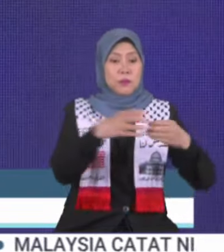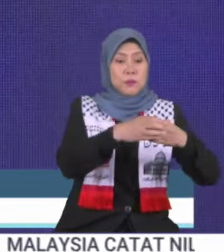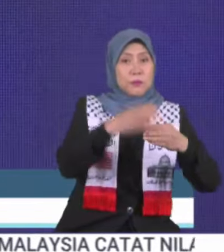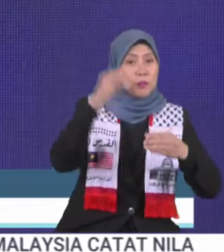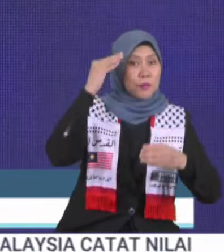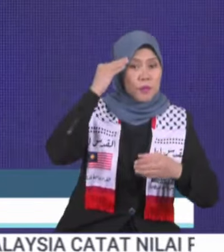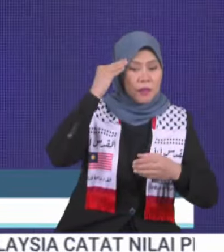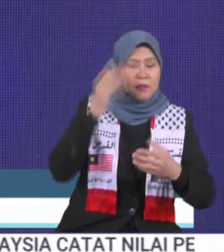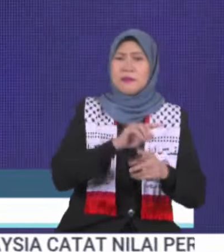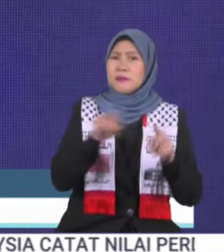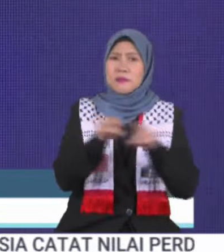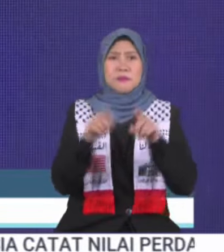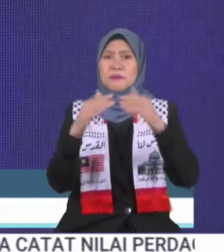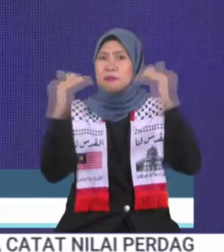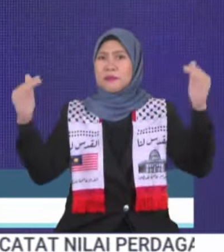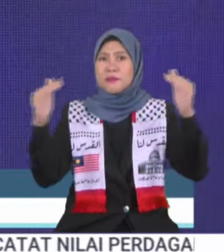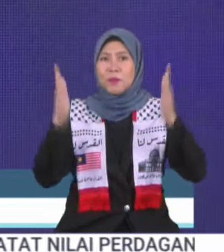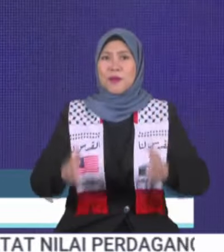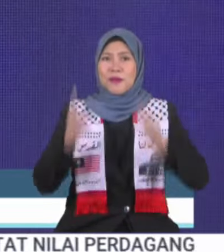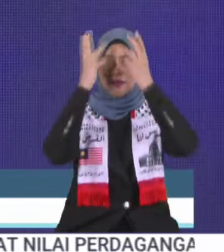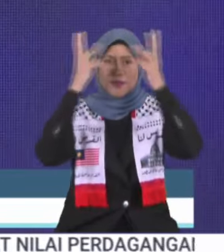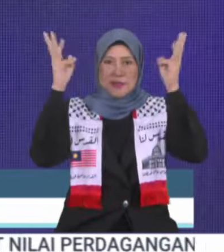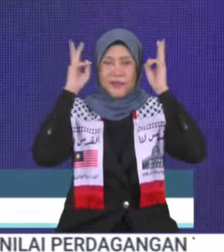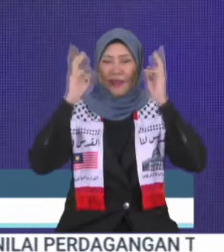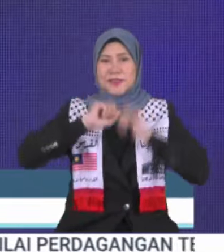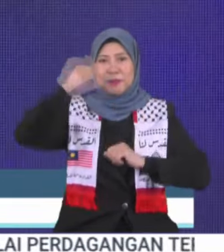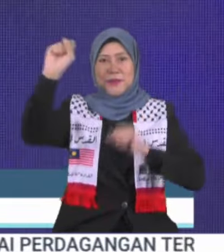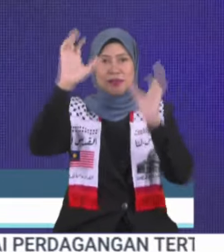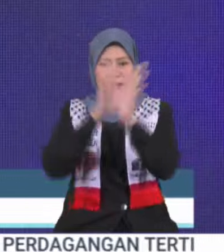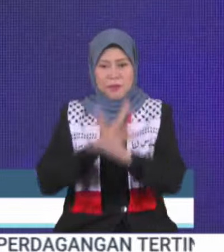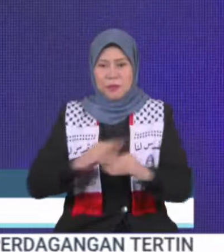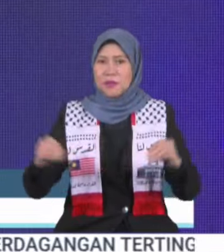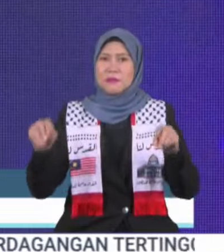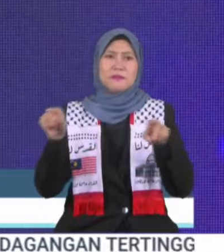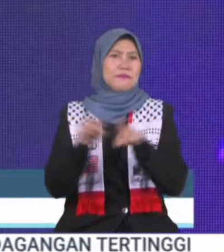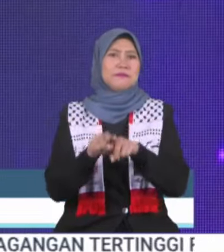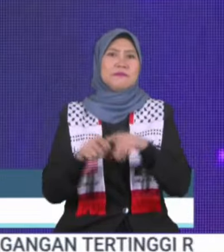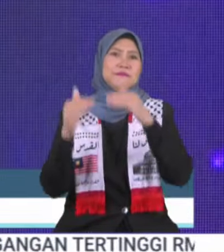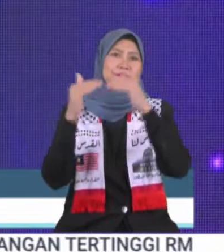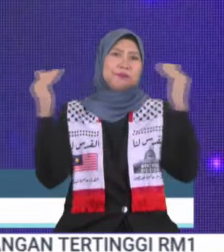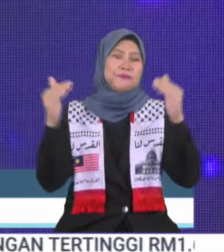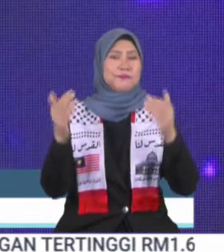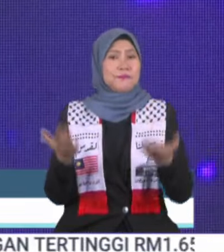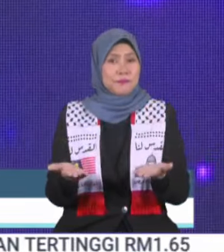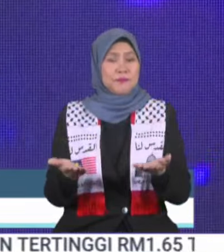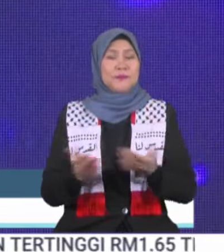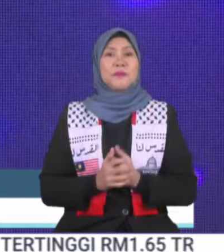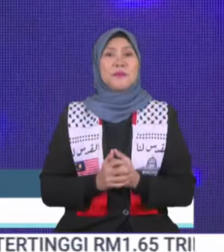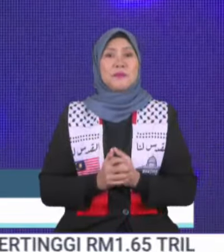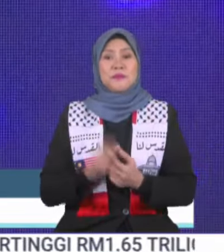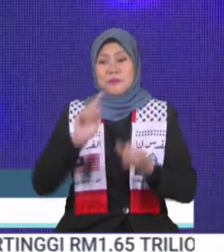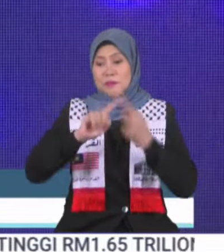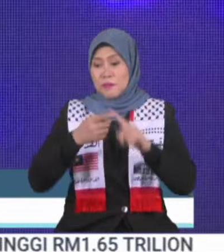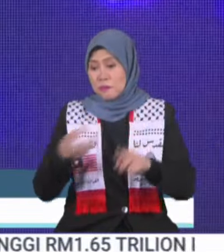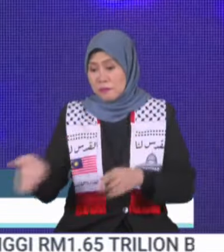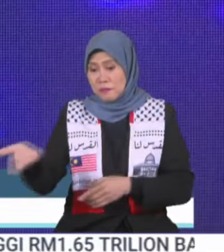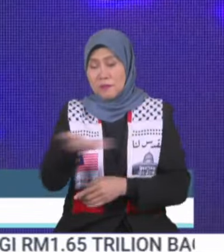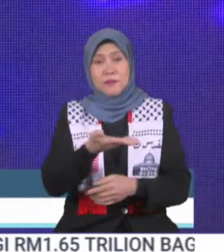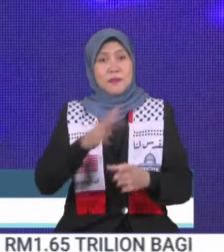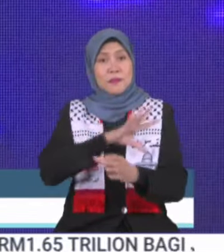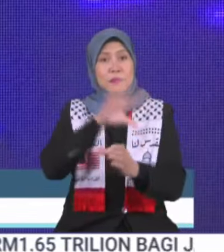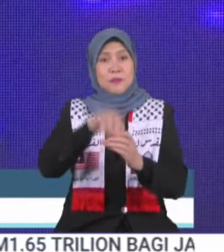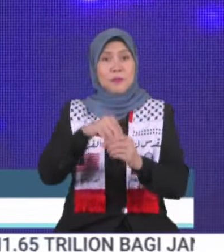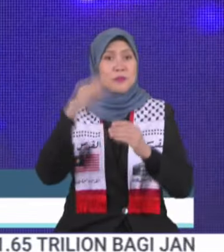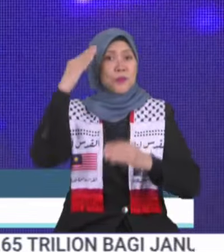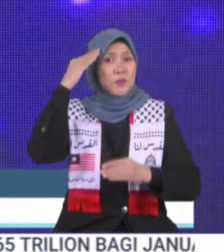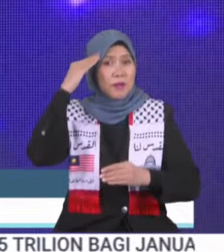Putera, sama ada orang asli iaitu Sabah dan Sarawak. Dan ini saya harap rakan-rakan termasuk dalam agensi